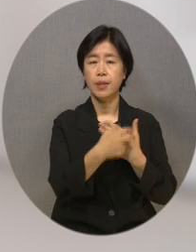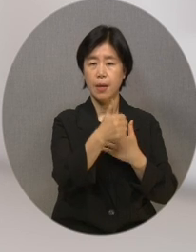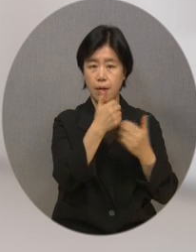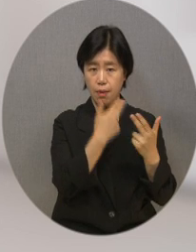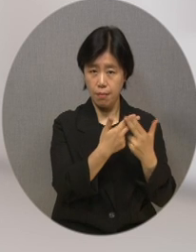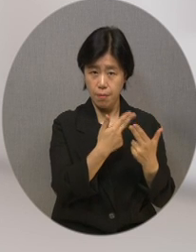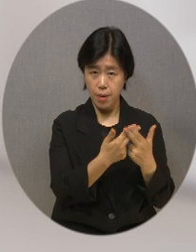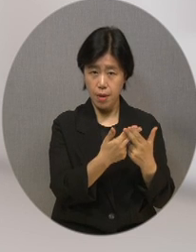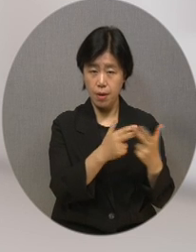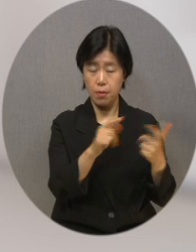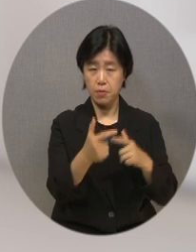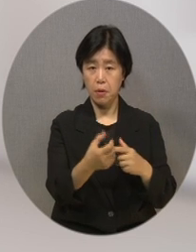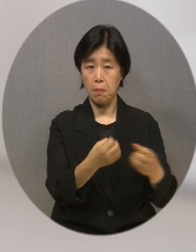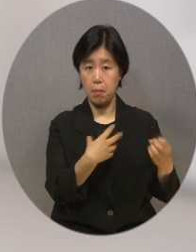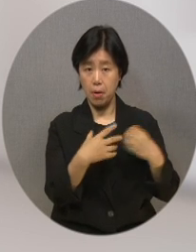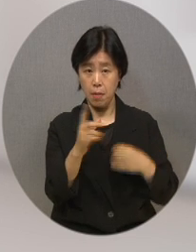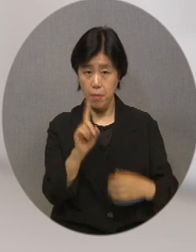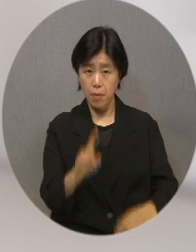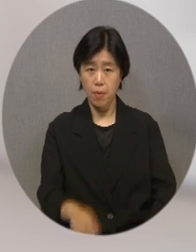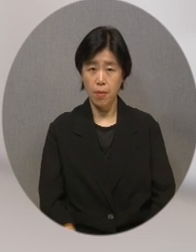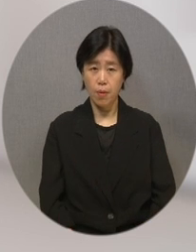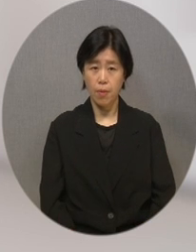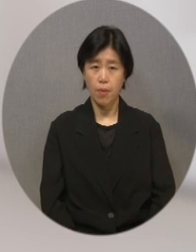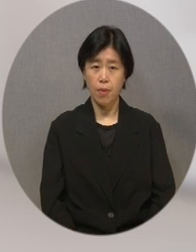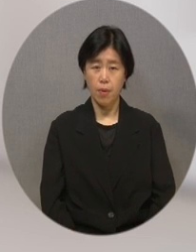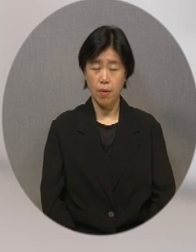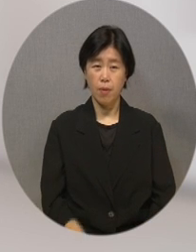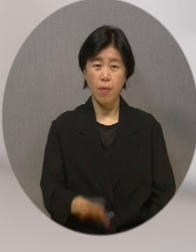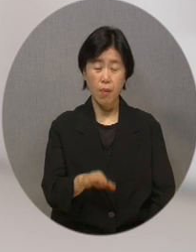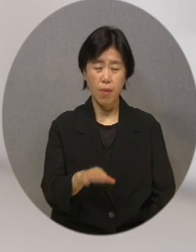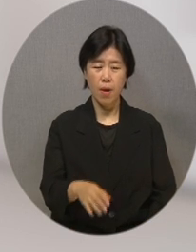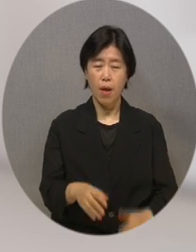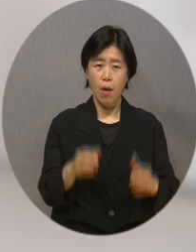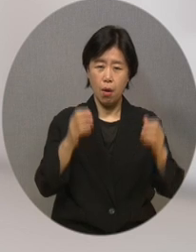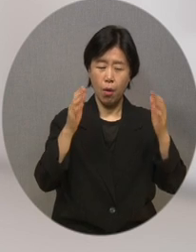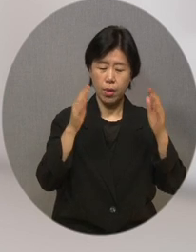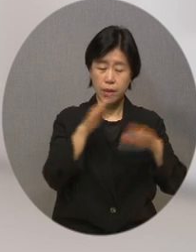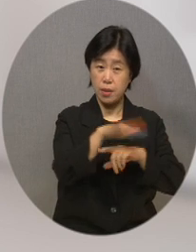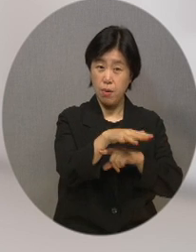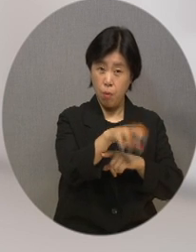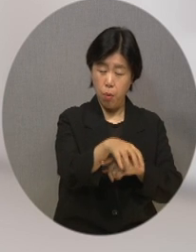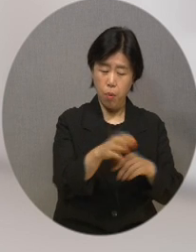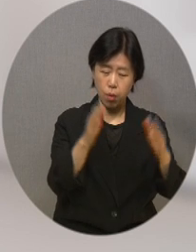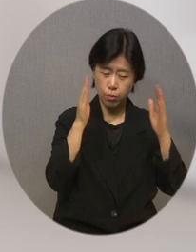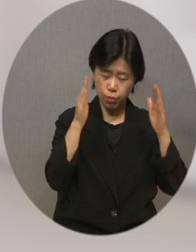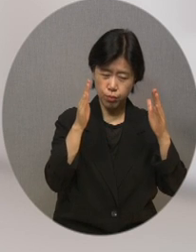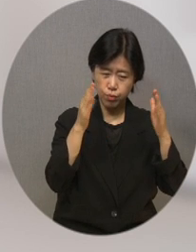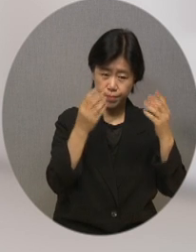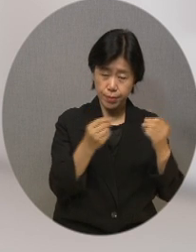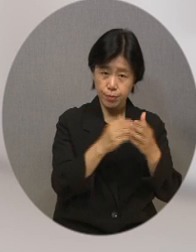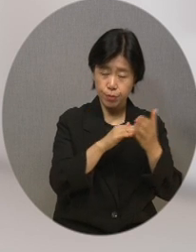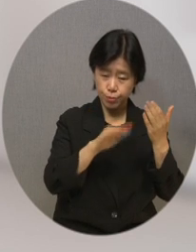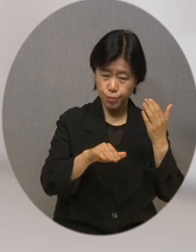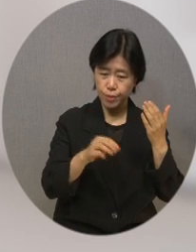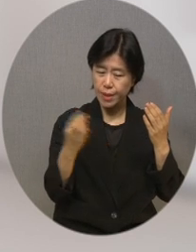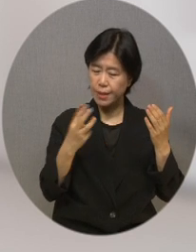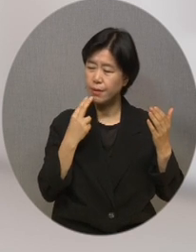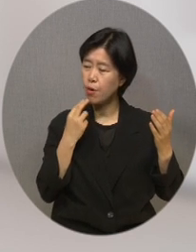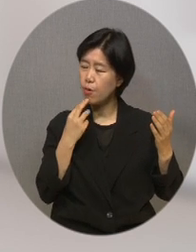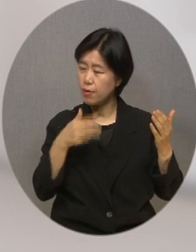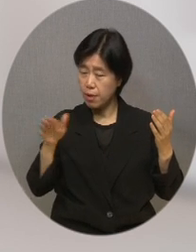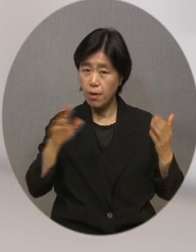의사협회나 이런 분들이 말씀하시는 뭐 해도 또 수도권으로 갈 것이다 이런 건 좀 기우가 아니냐. 그거는 설립